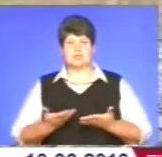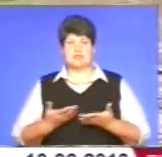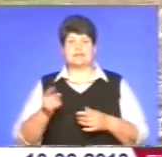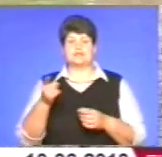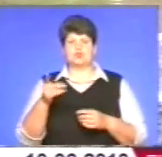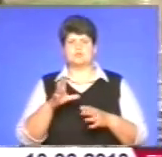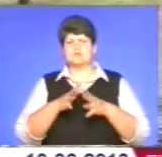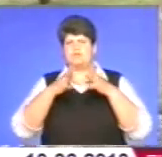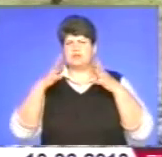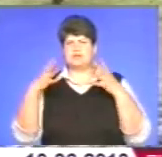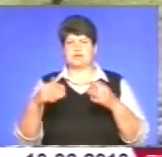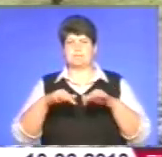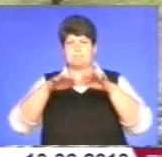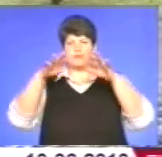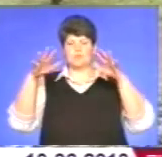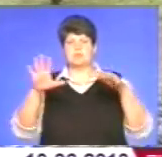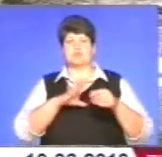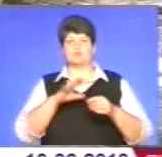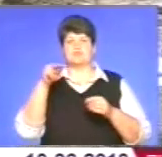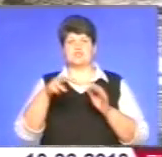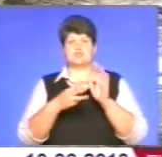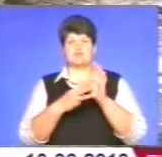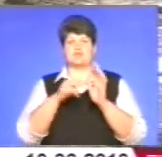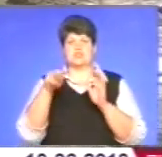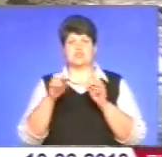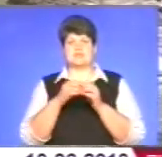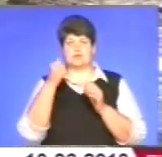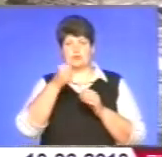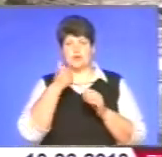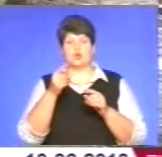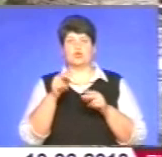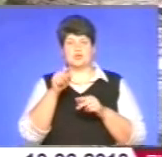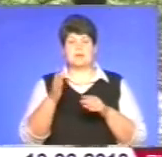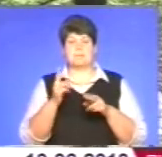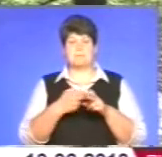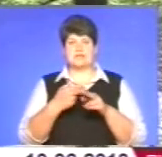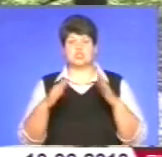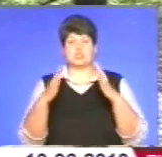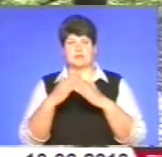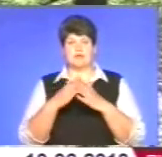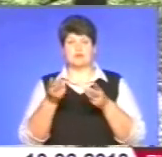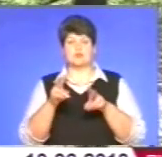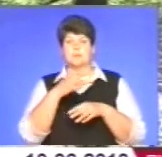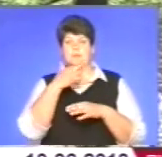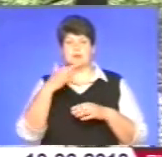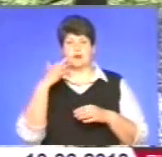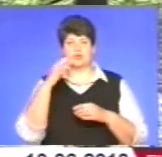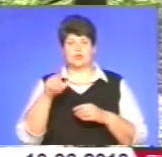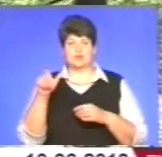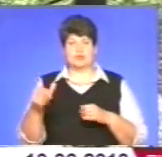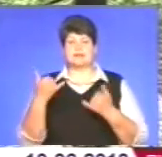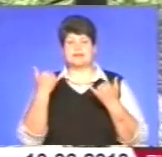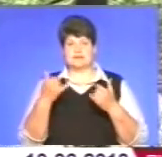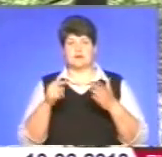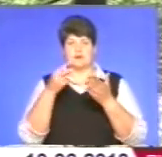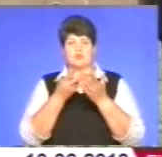у 2008 і 2010 роках. Тоді без житла залишилися десятки людей. Нині фахівці уже навіть визначили критичний